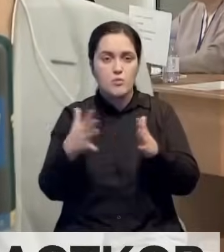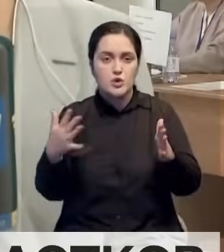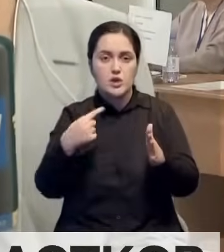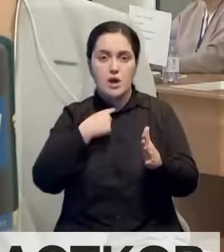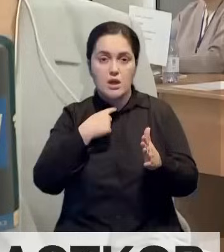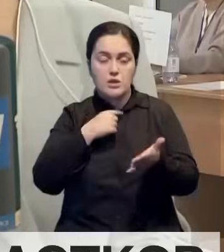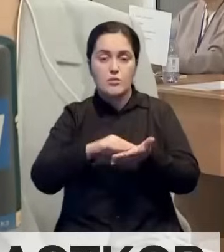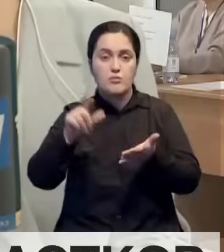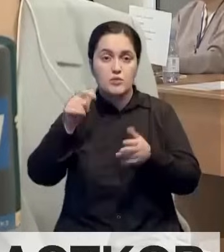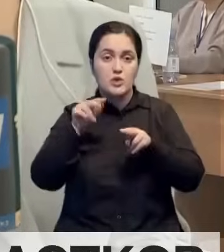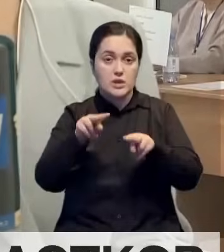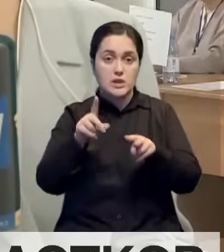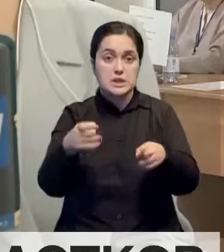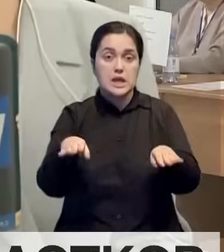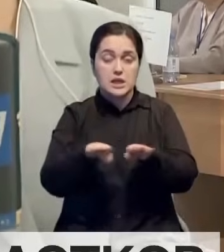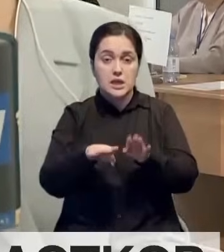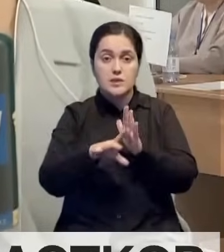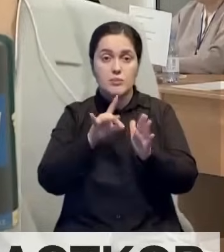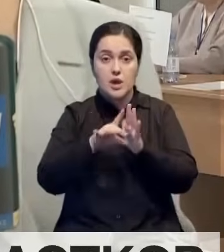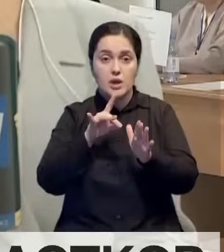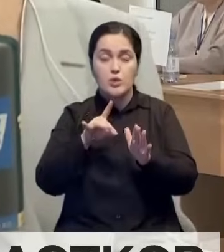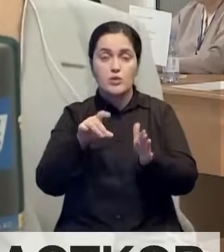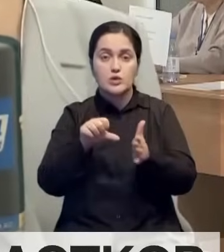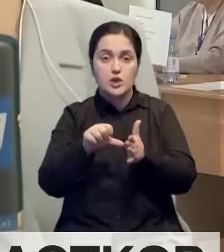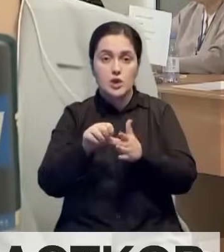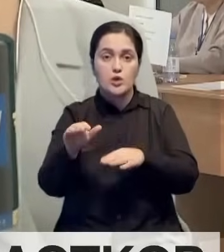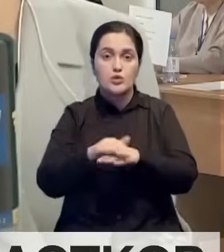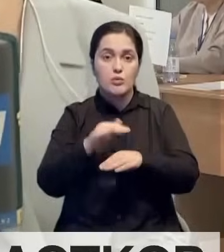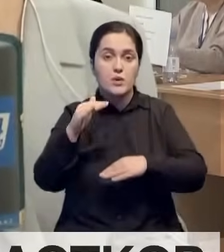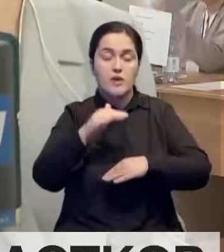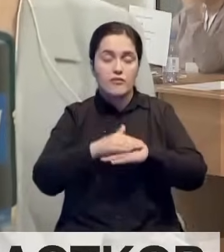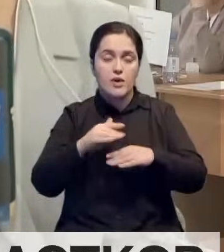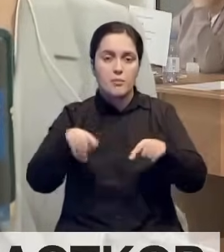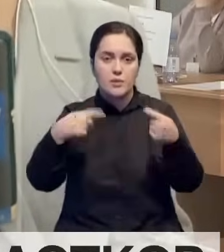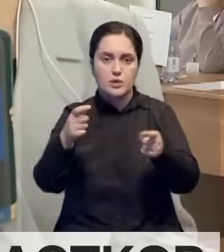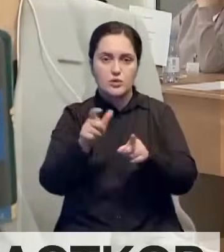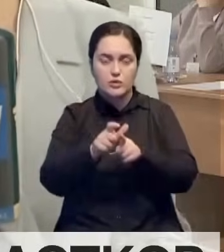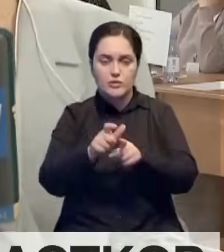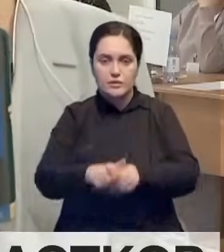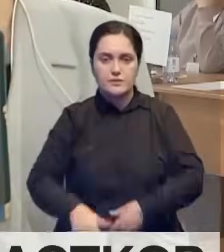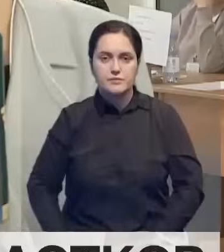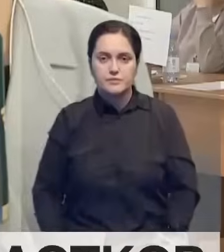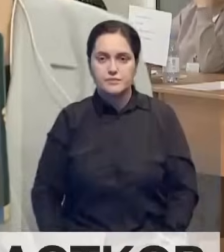Марина Золотарева сейчас наблюдает за закрытием избирательного участка. Марина, добрый вечер. Ну и вам слово.